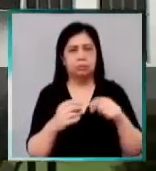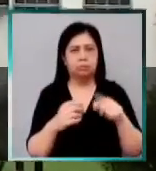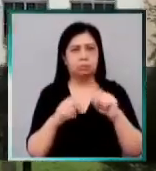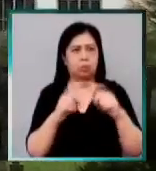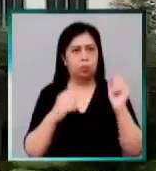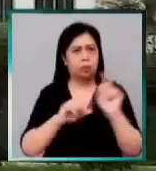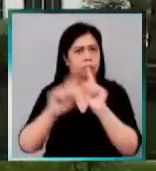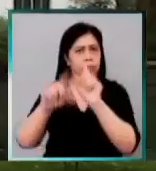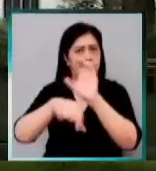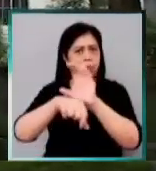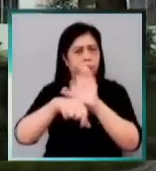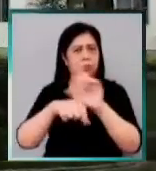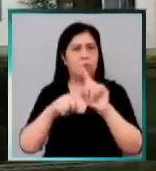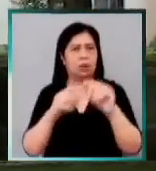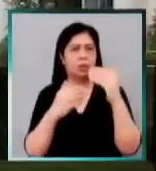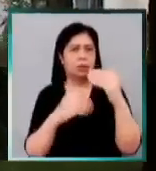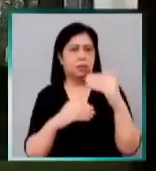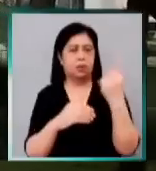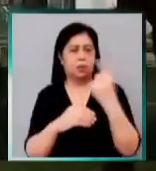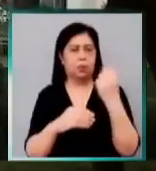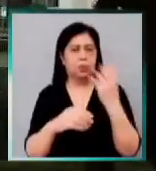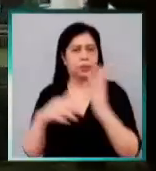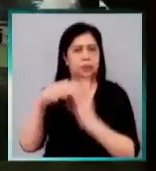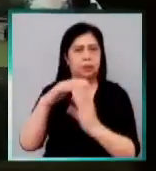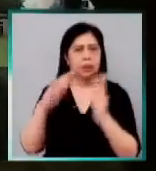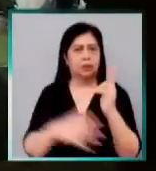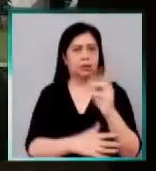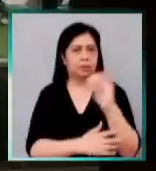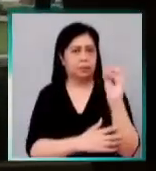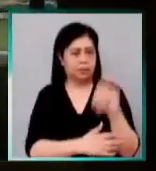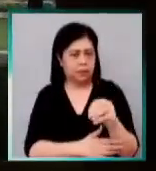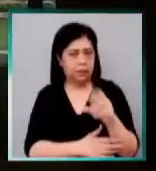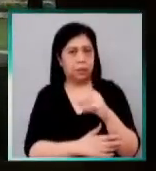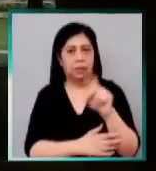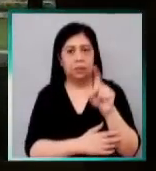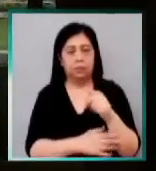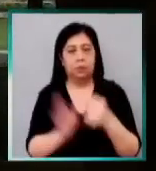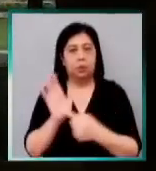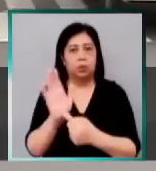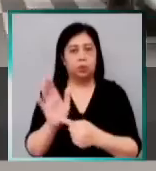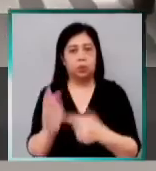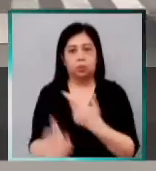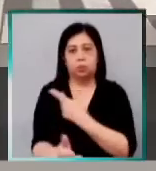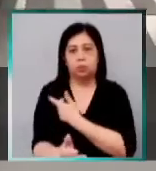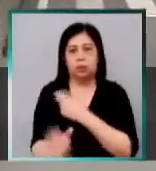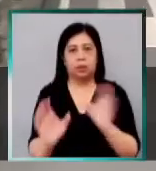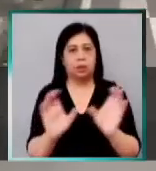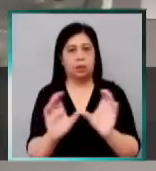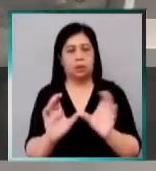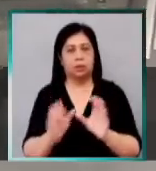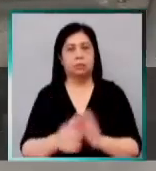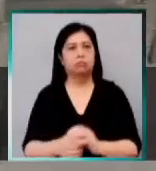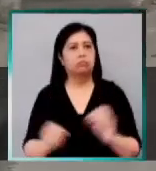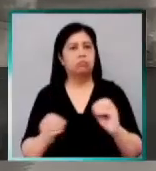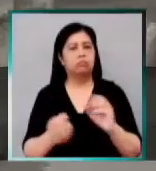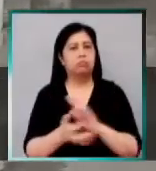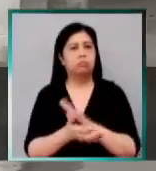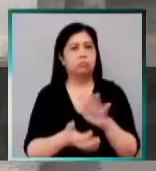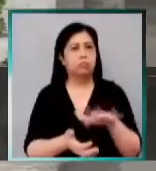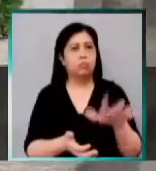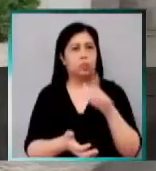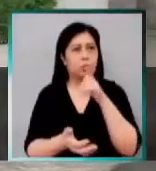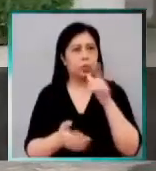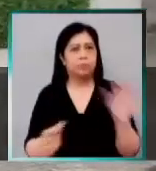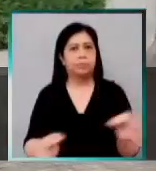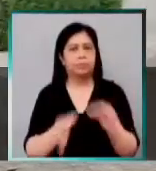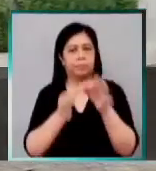pero limitado ang kapasidad sa 30% at dapat magpakita ng vaccination card. Wala raw COVID ang mga nagmimisang pari